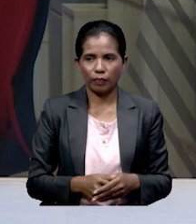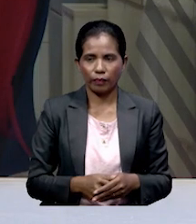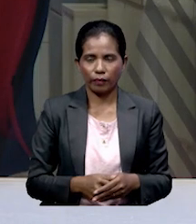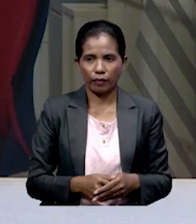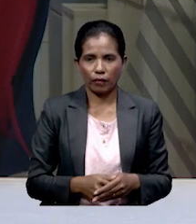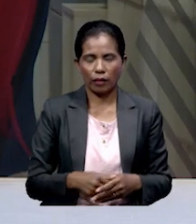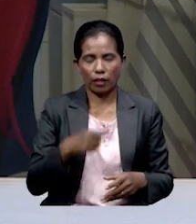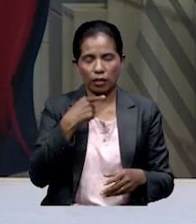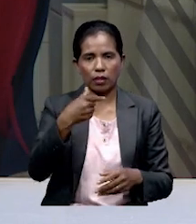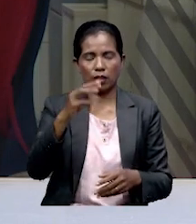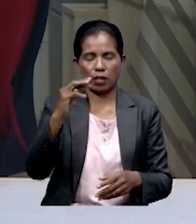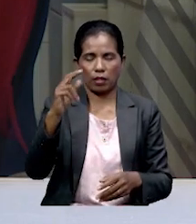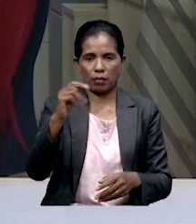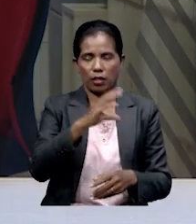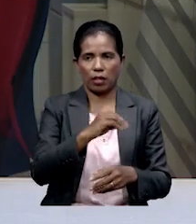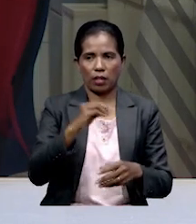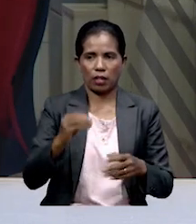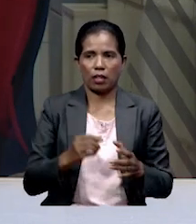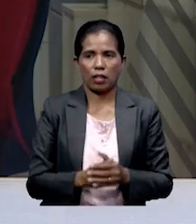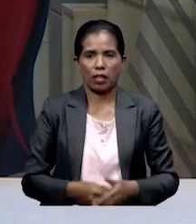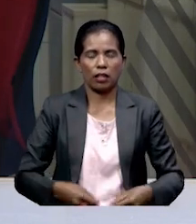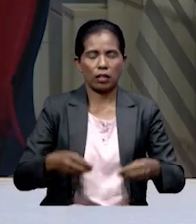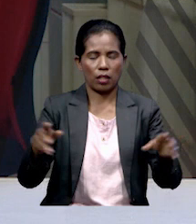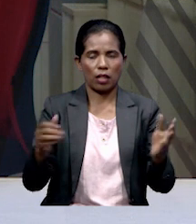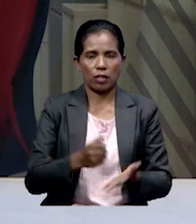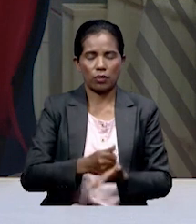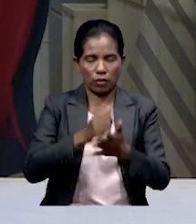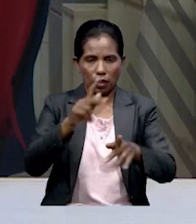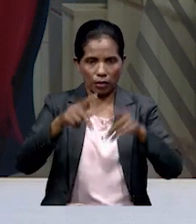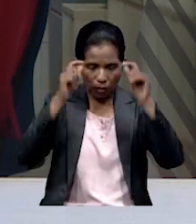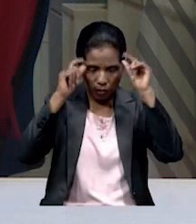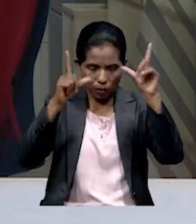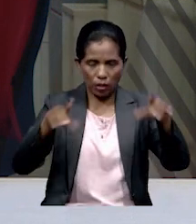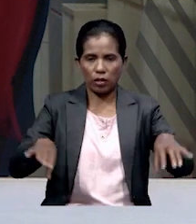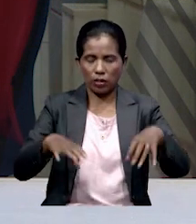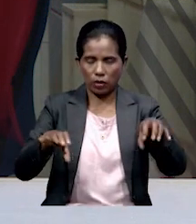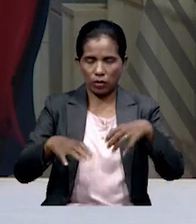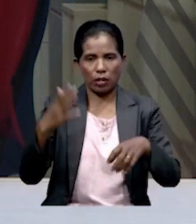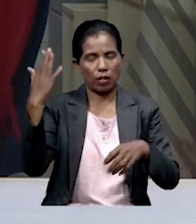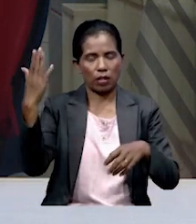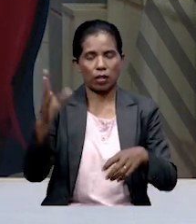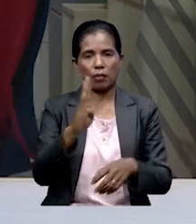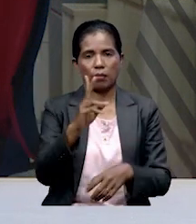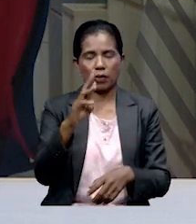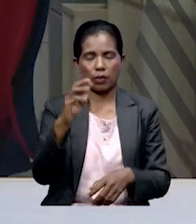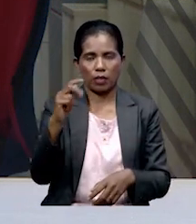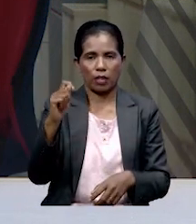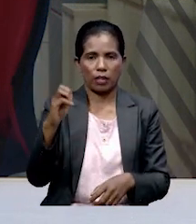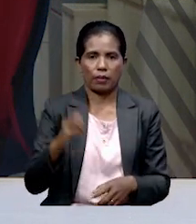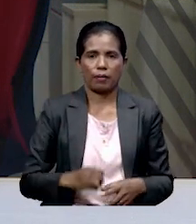German Cartel Berhad Group Manpower Agency se fasilita timaruan sira beservisu ya Brunei Darussalam.